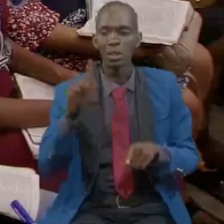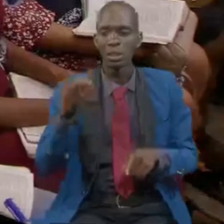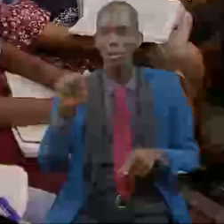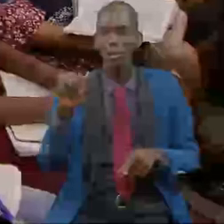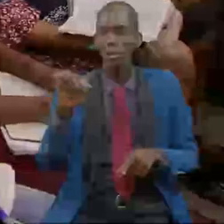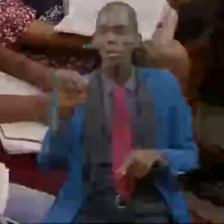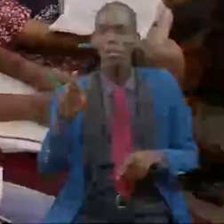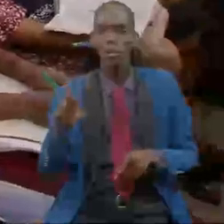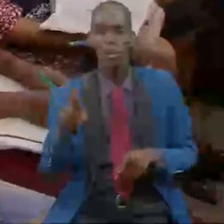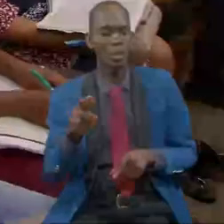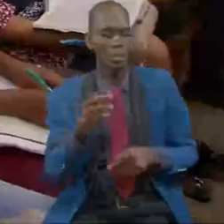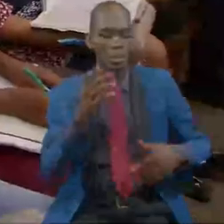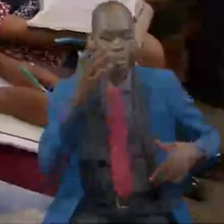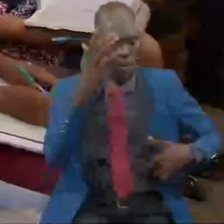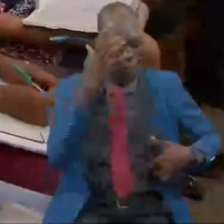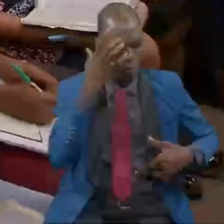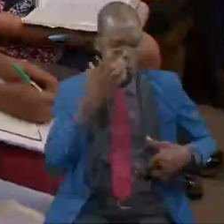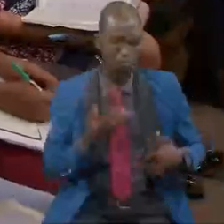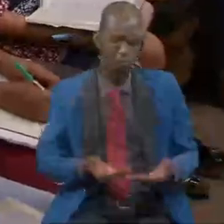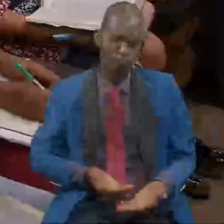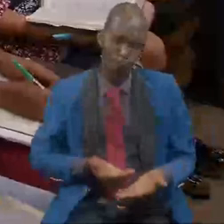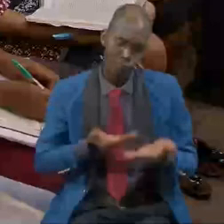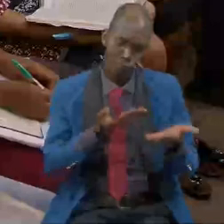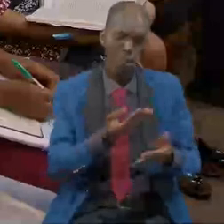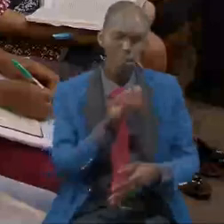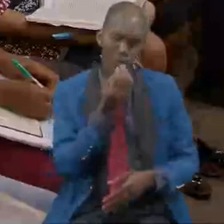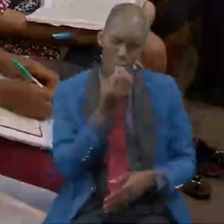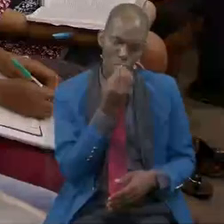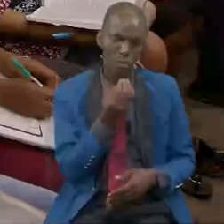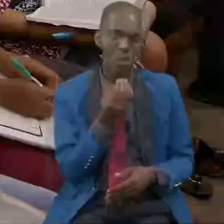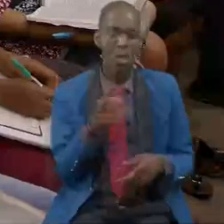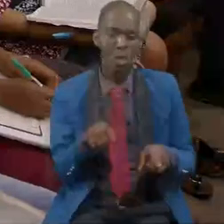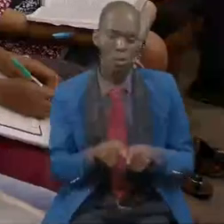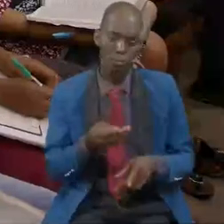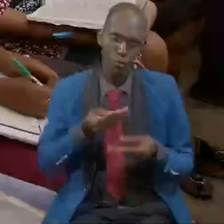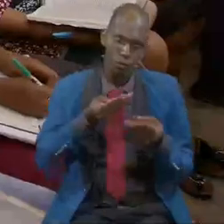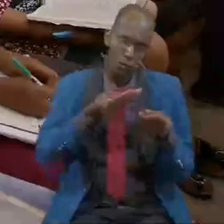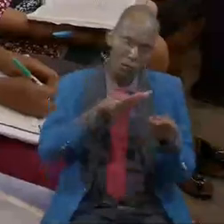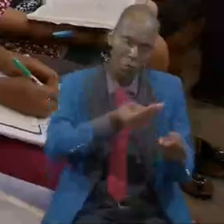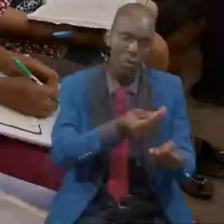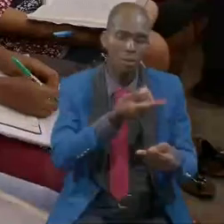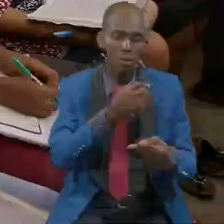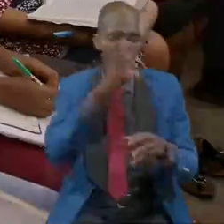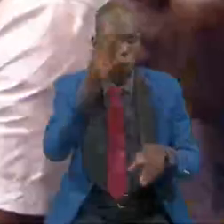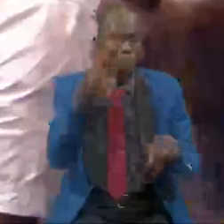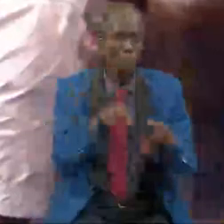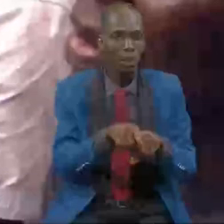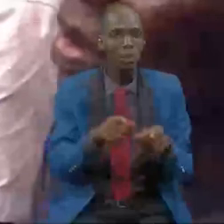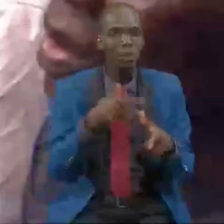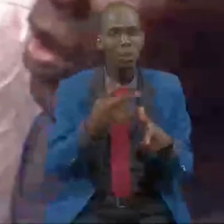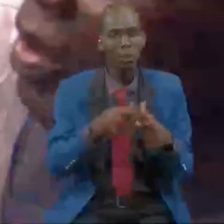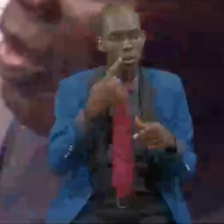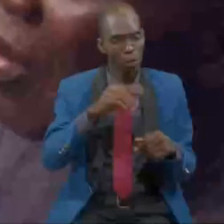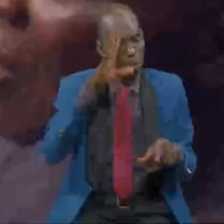et Tamar. Malade, viens me donner de la nourriture. En donnant de la nourriture maintenant, Amnon